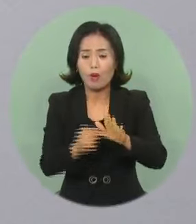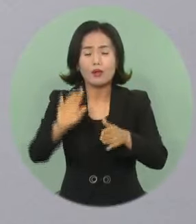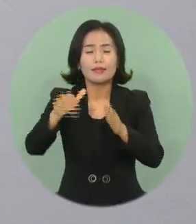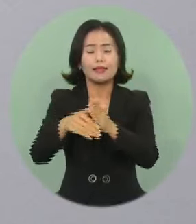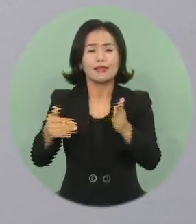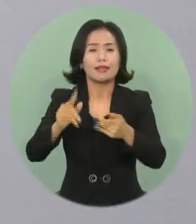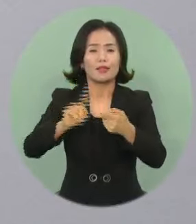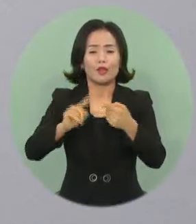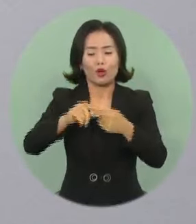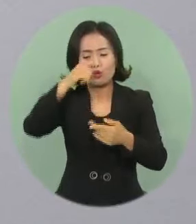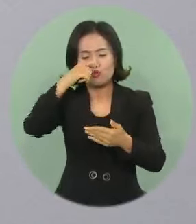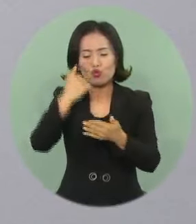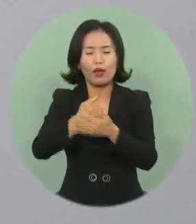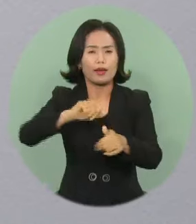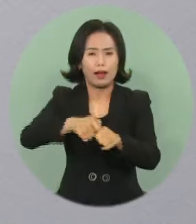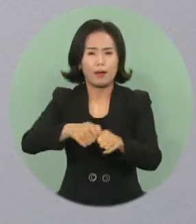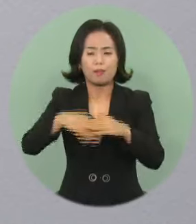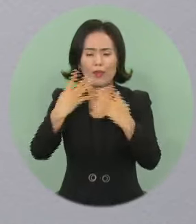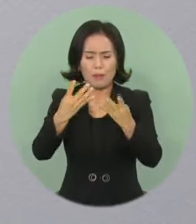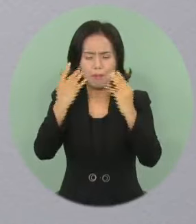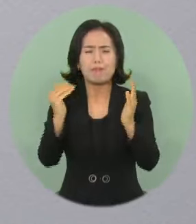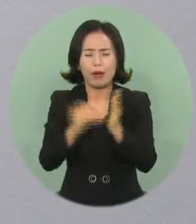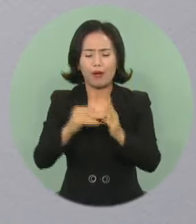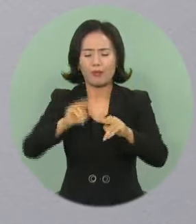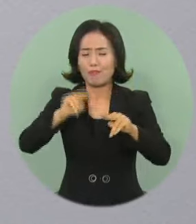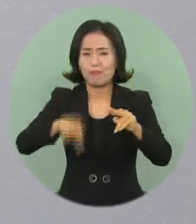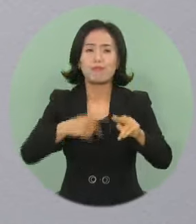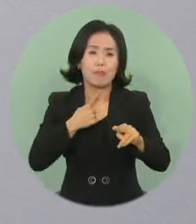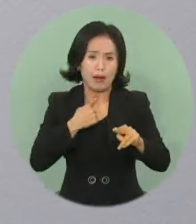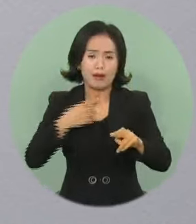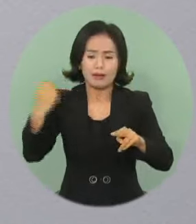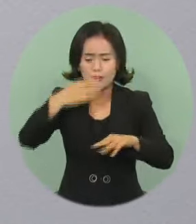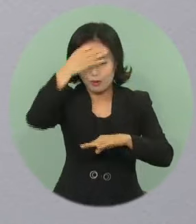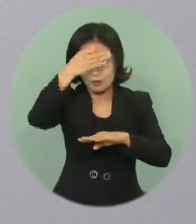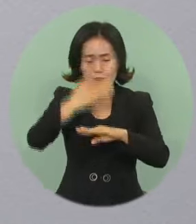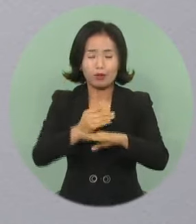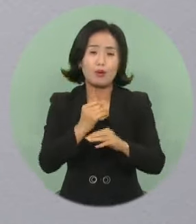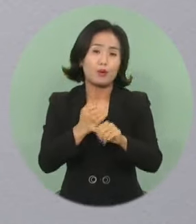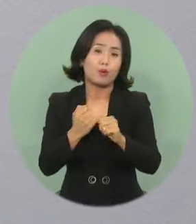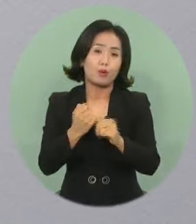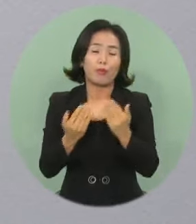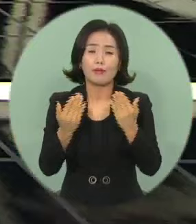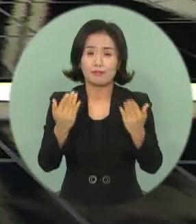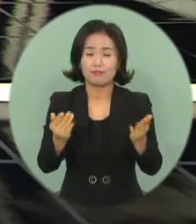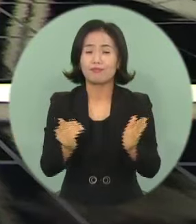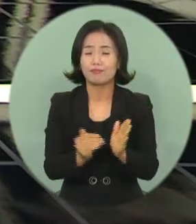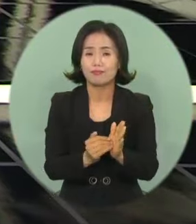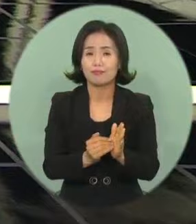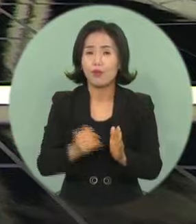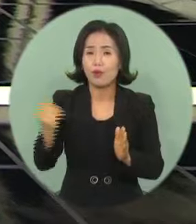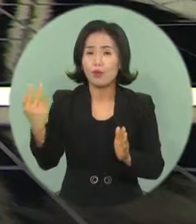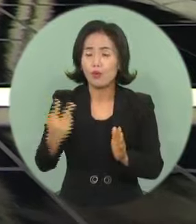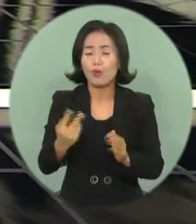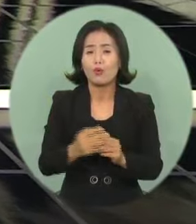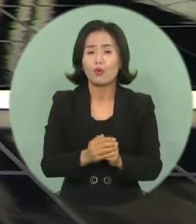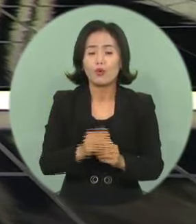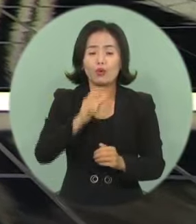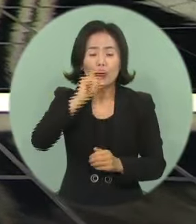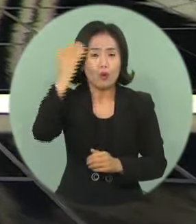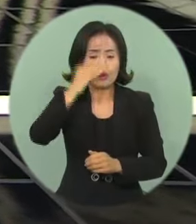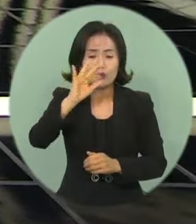일에 대한 죄값을 치르고 직을 내려놨었다며 다시 한번 죄송하다고 사과했습니다. 또 다른 격전지인